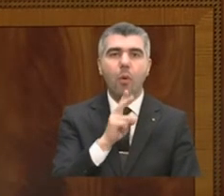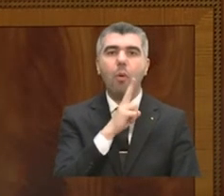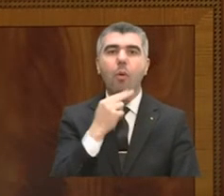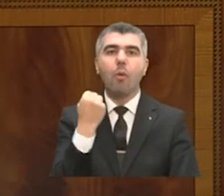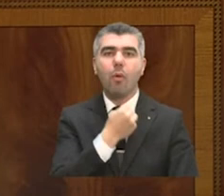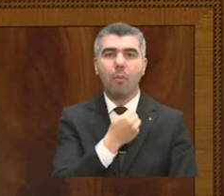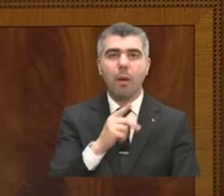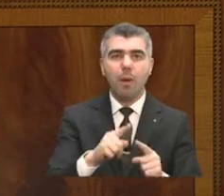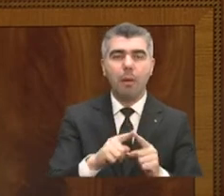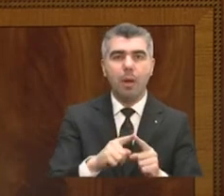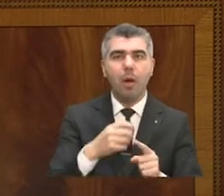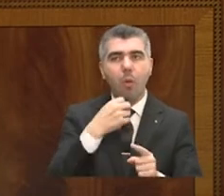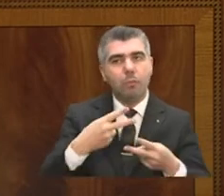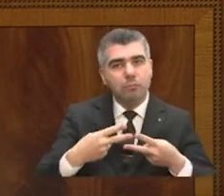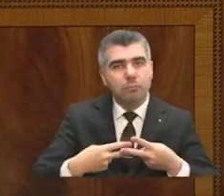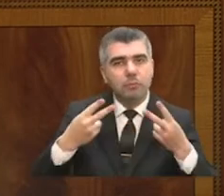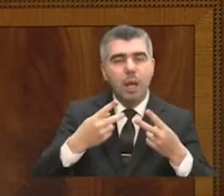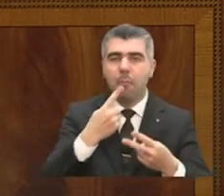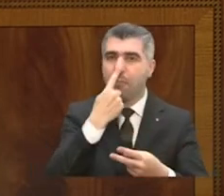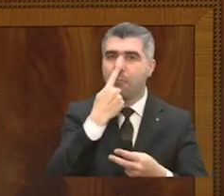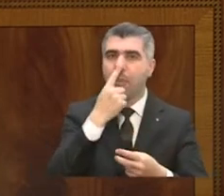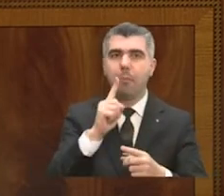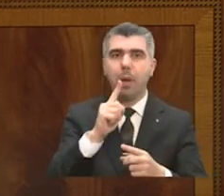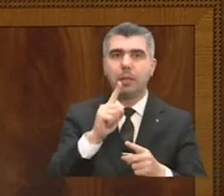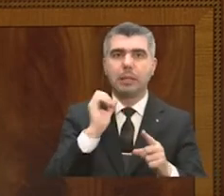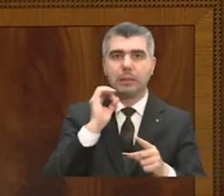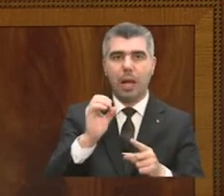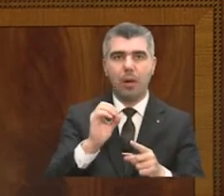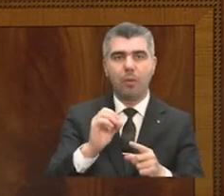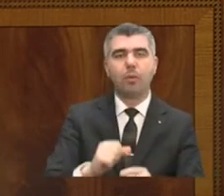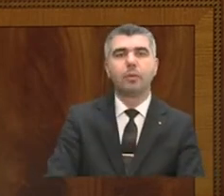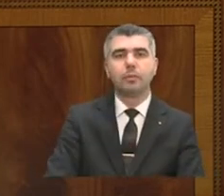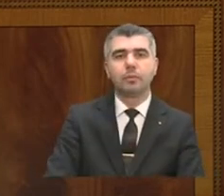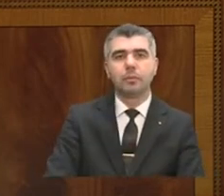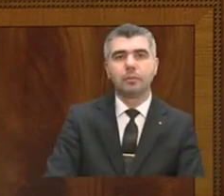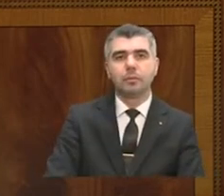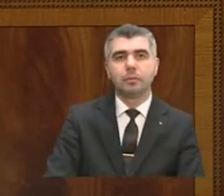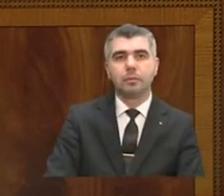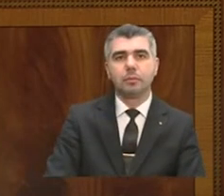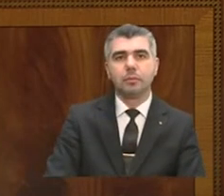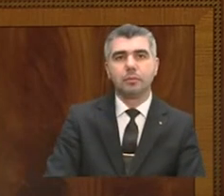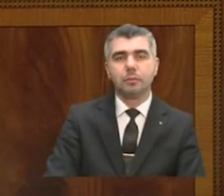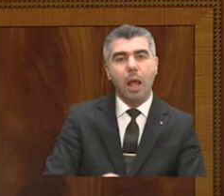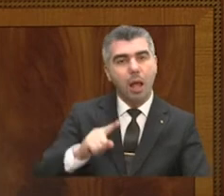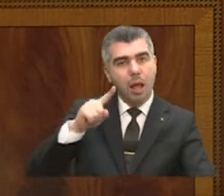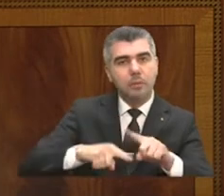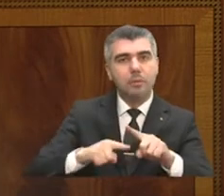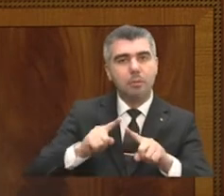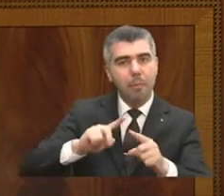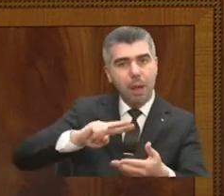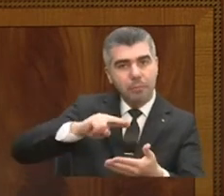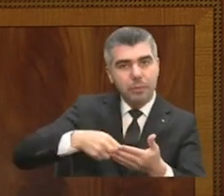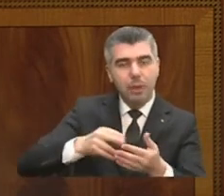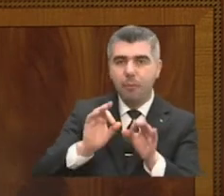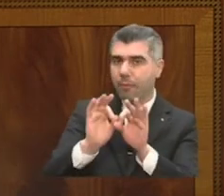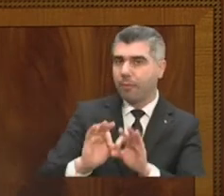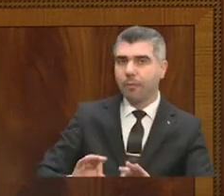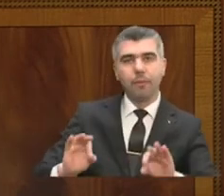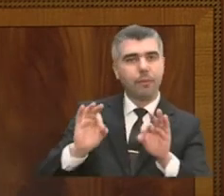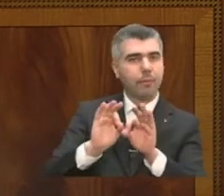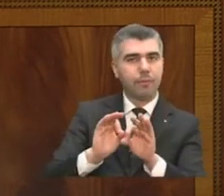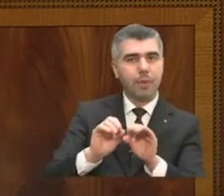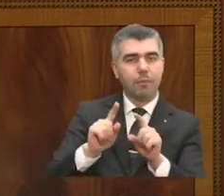du gouvernement qui a déclaré franchement et officiellement la